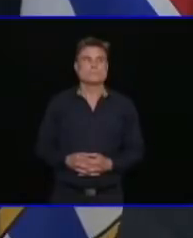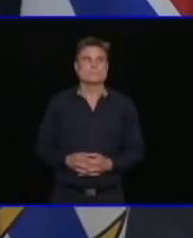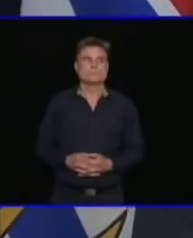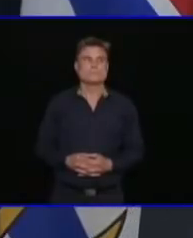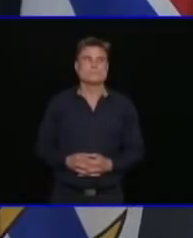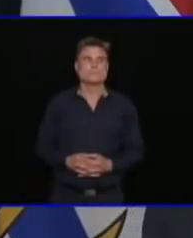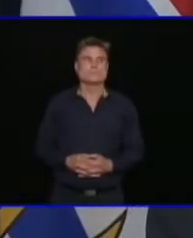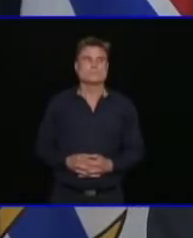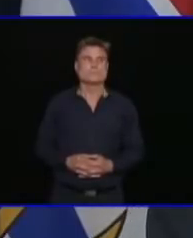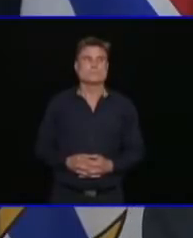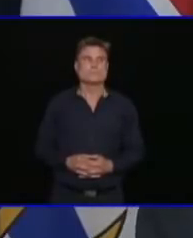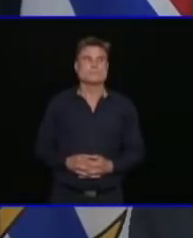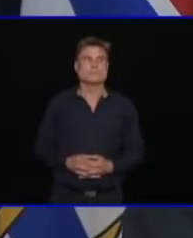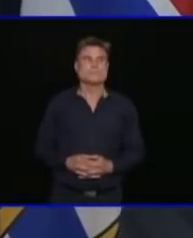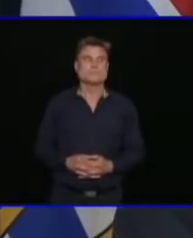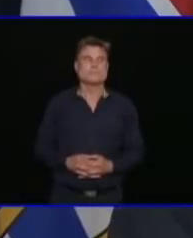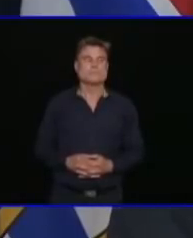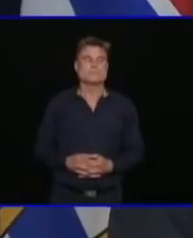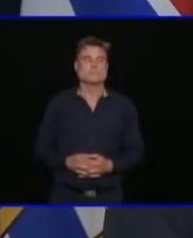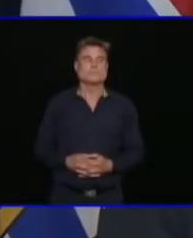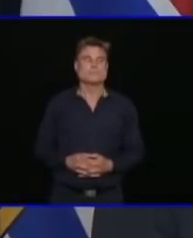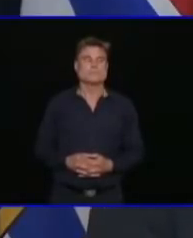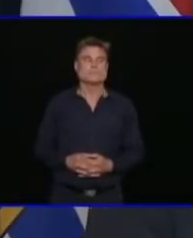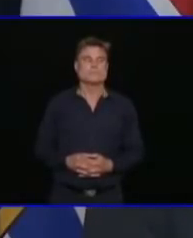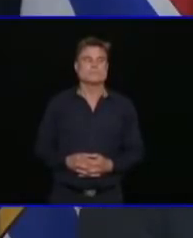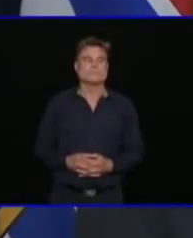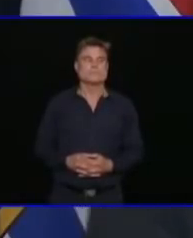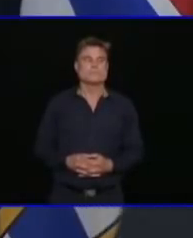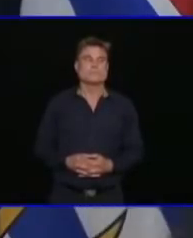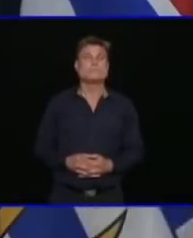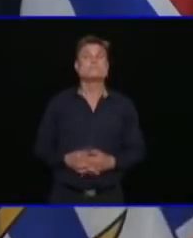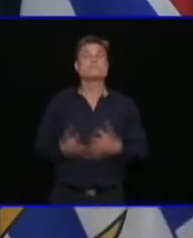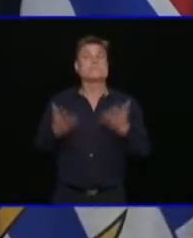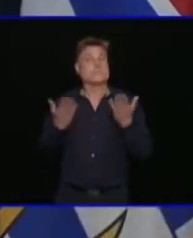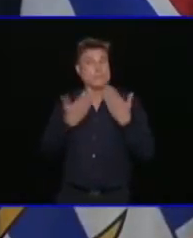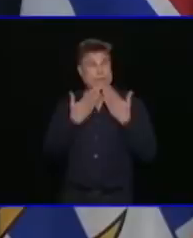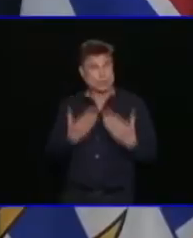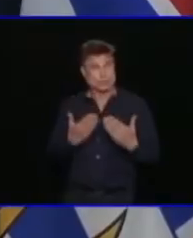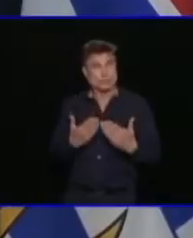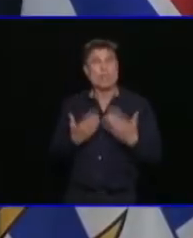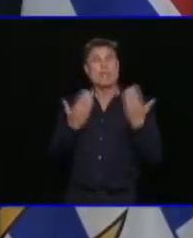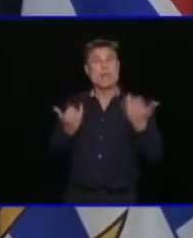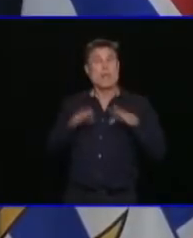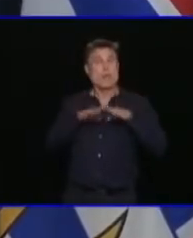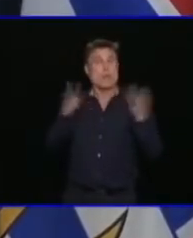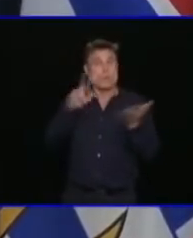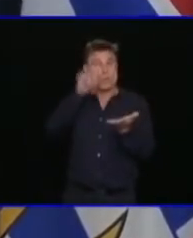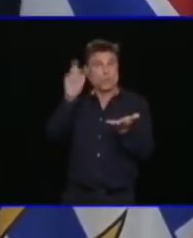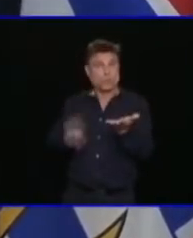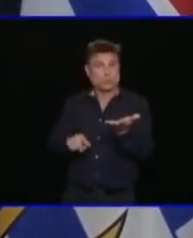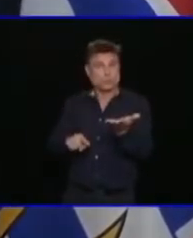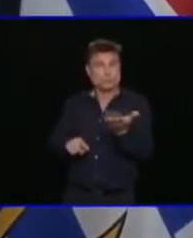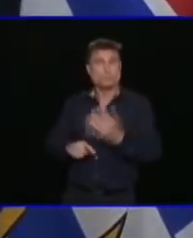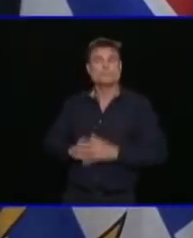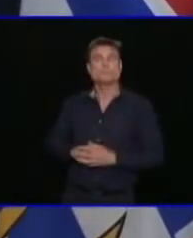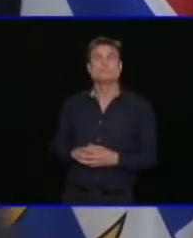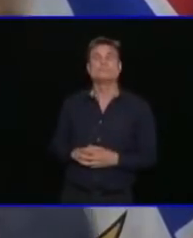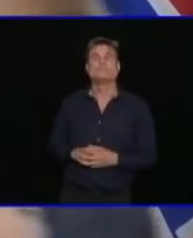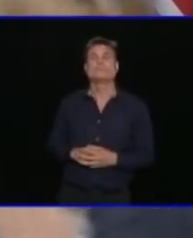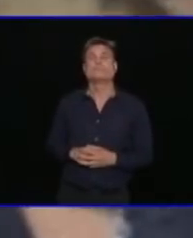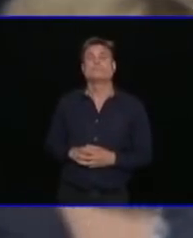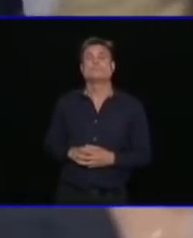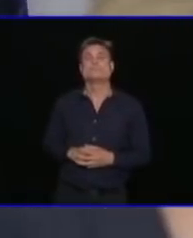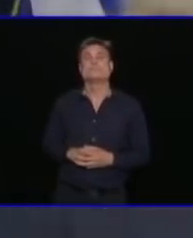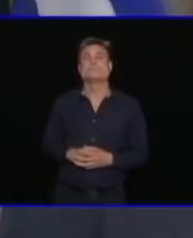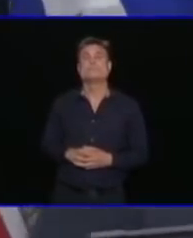en Colombie-Britannique. Merci beaucoup. Thank you very much. We're happy to take your questions. Thank you, Minister. As a reminder to everybody on the phone, please